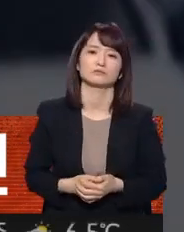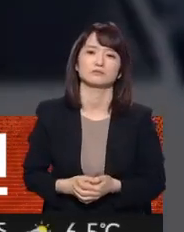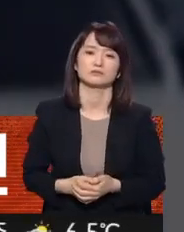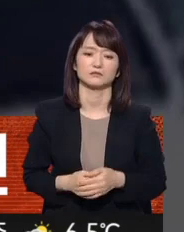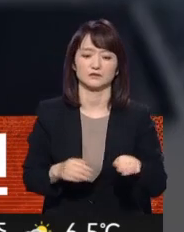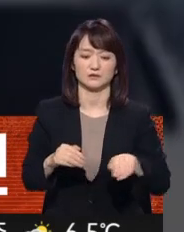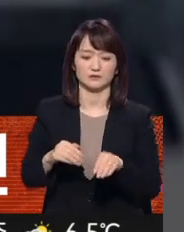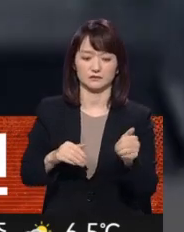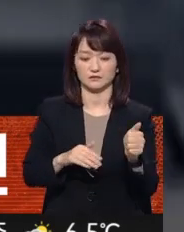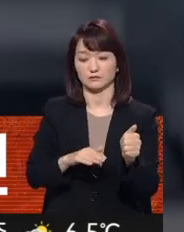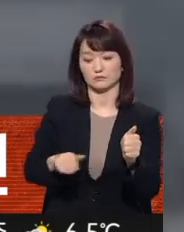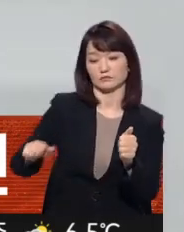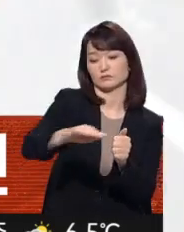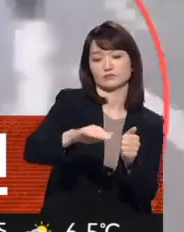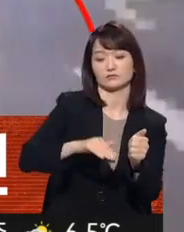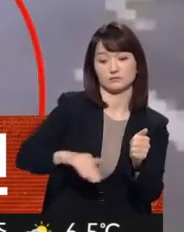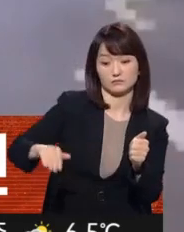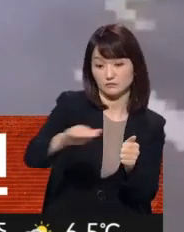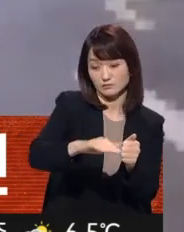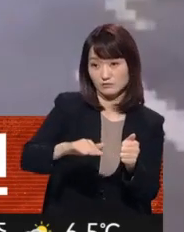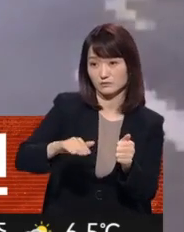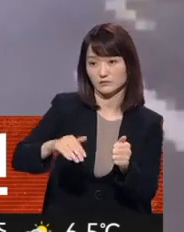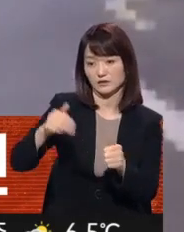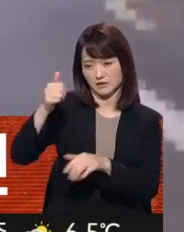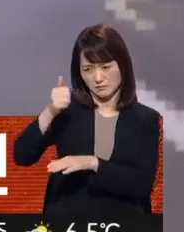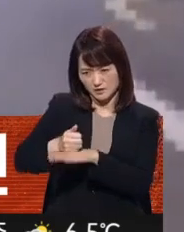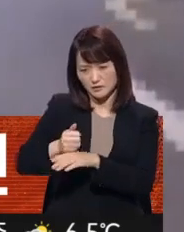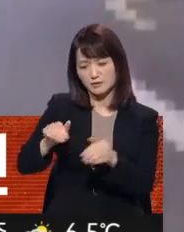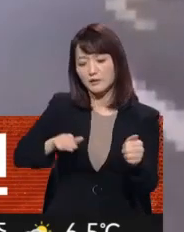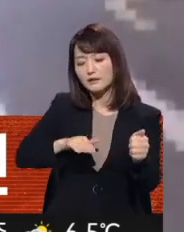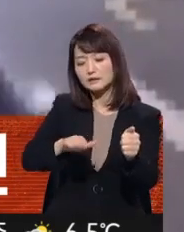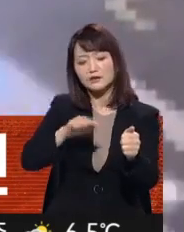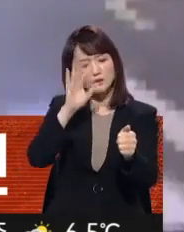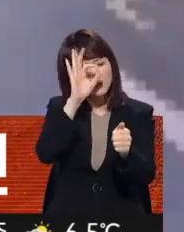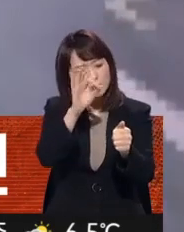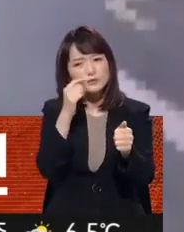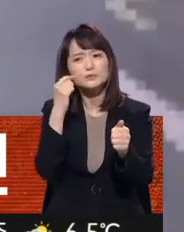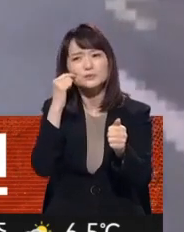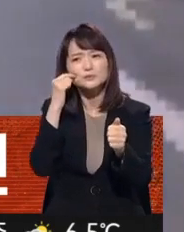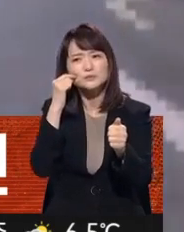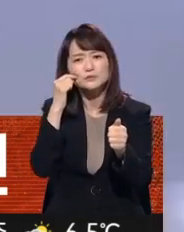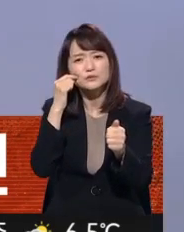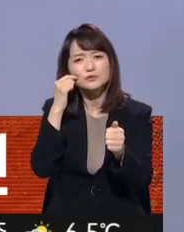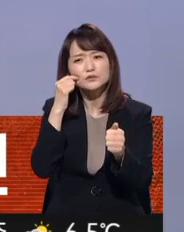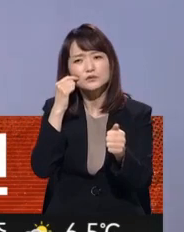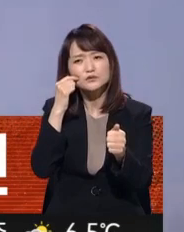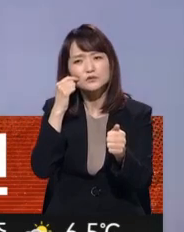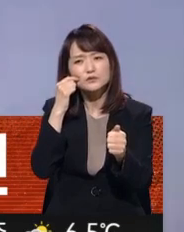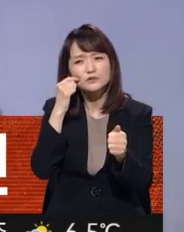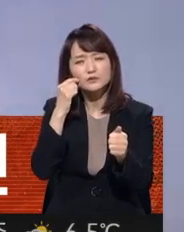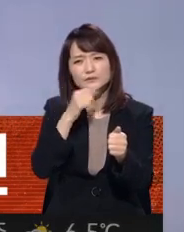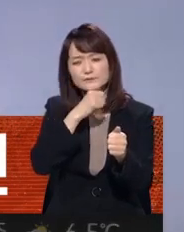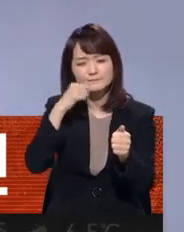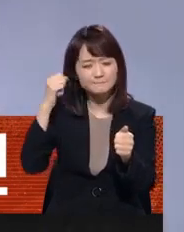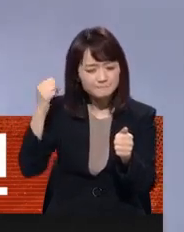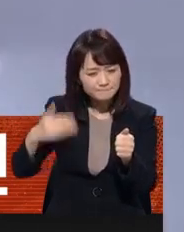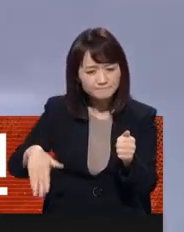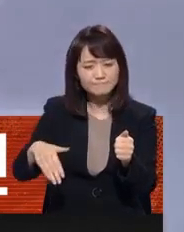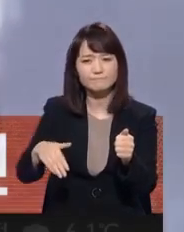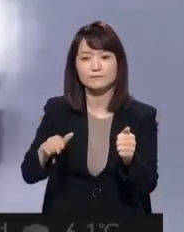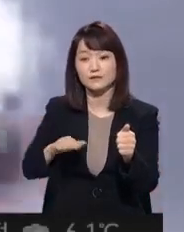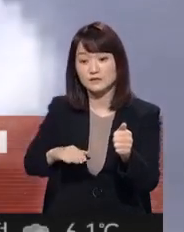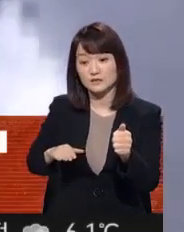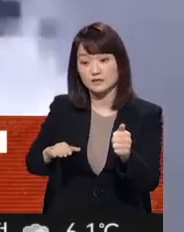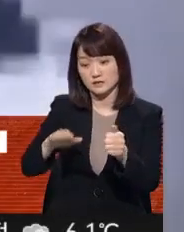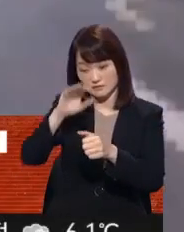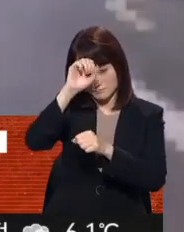맨 마지막에이 사건 제보하신 분은 이제 미쳐 보질을 못하신 거 같아요 그래서 운 나쁘게 저 젊은 외제로 사는지 모르는 녀석에게